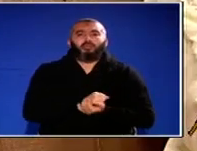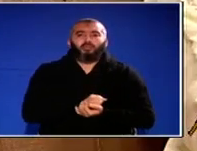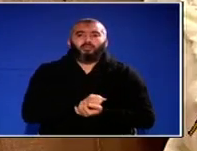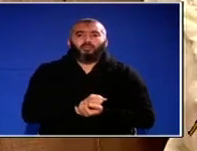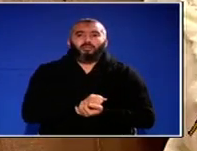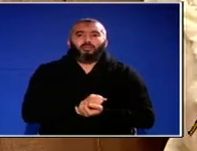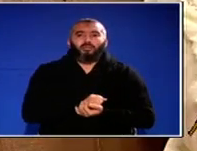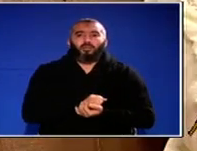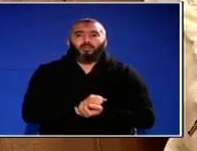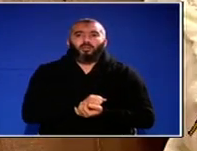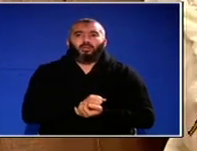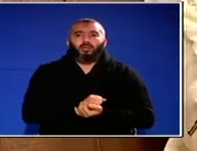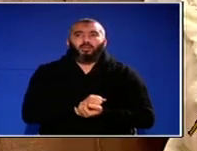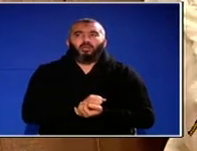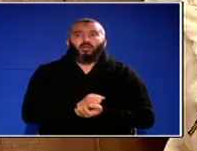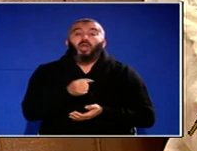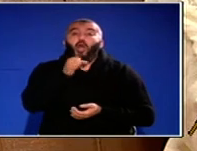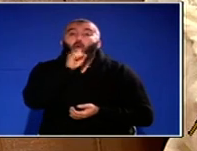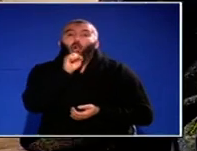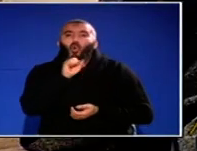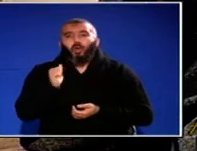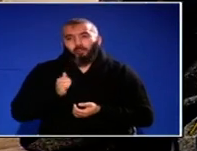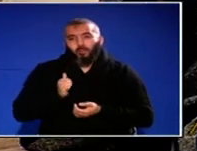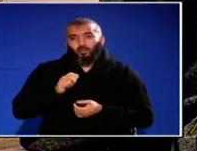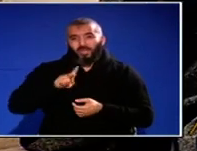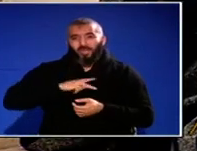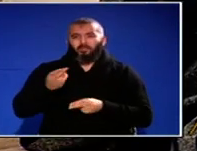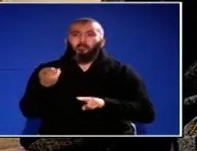تاع الوالده الله يرحمها توفات وخلات قطعه ارض